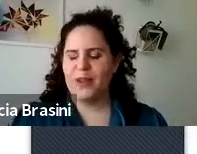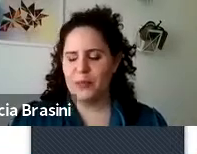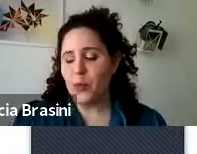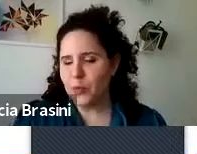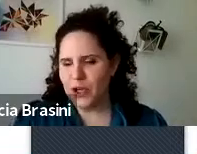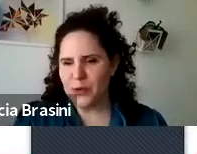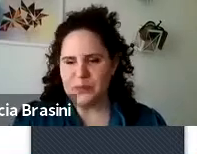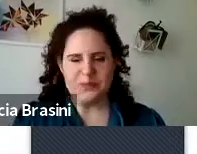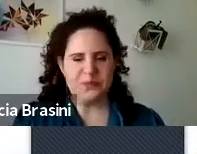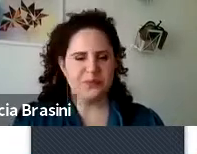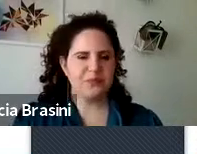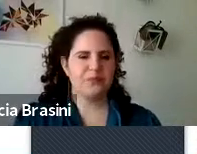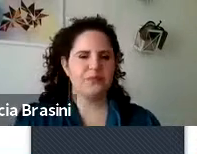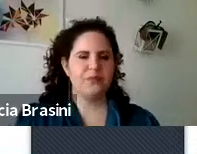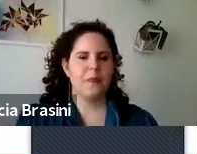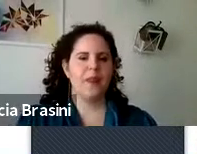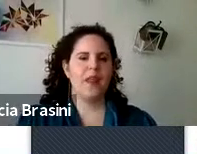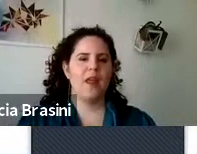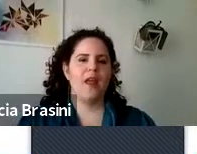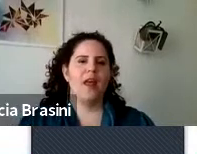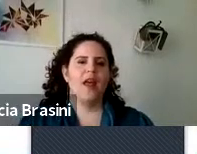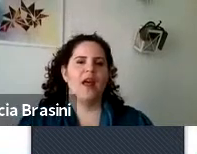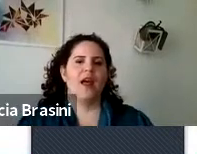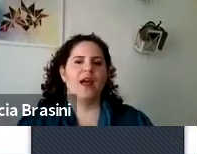proprio pubblico.